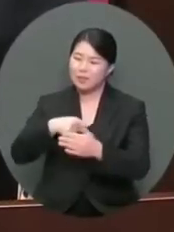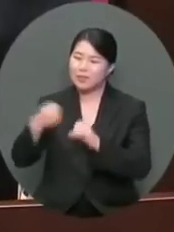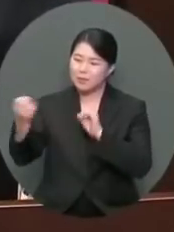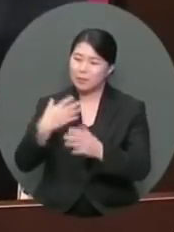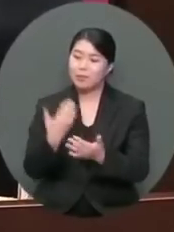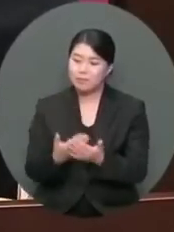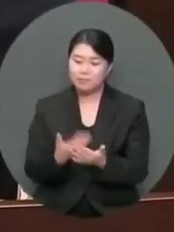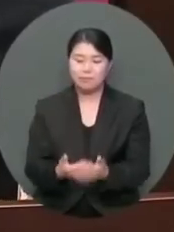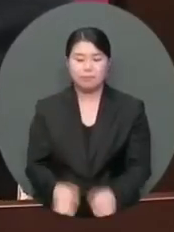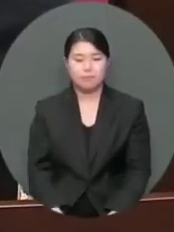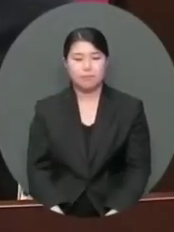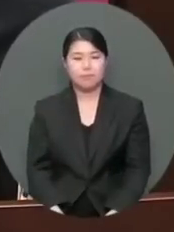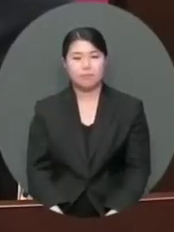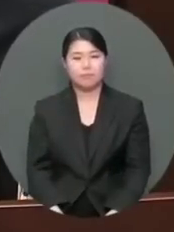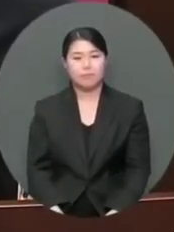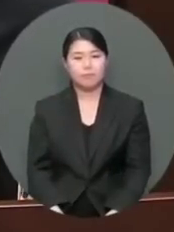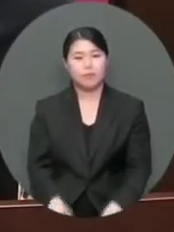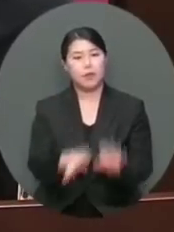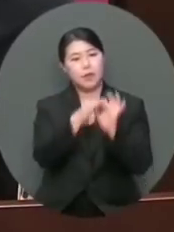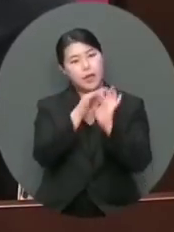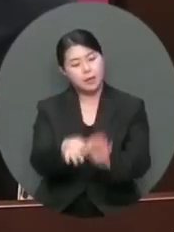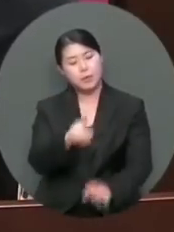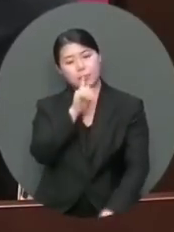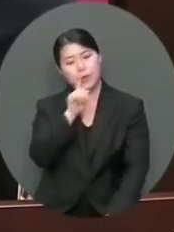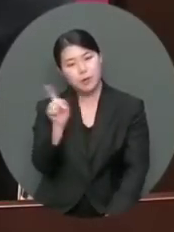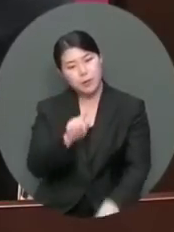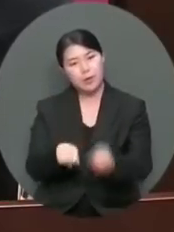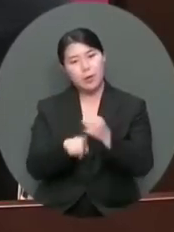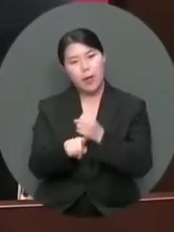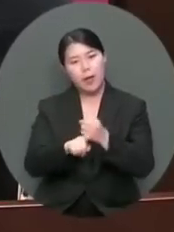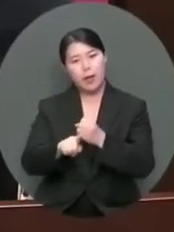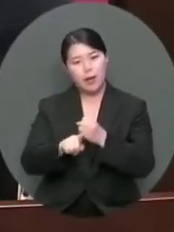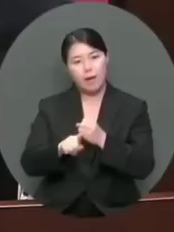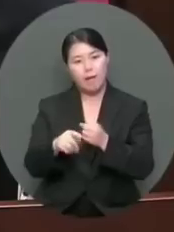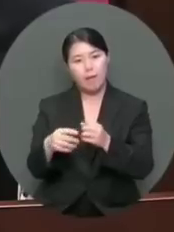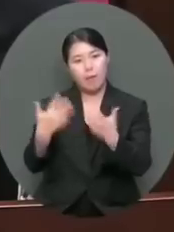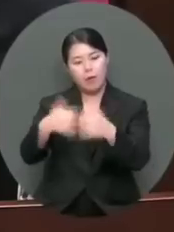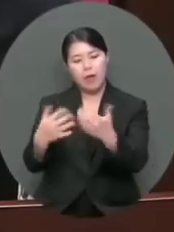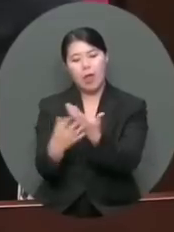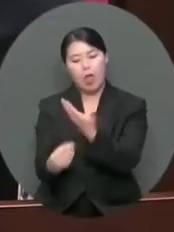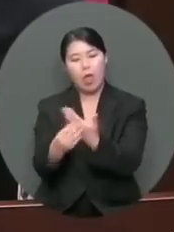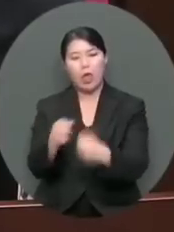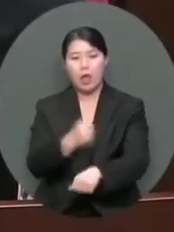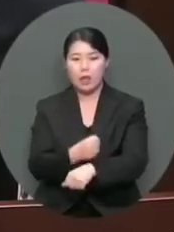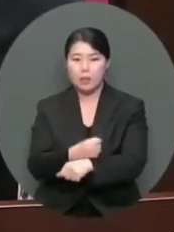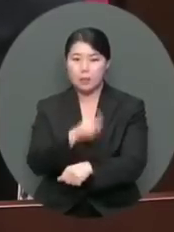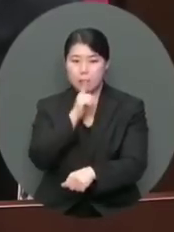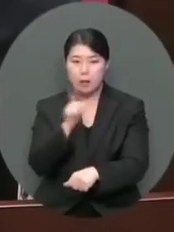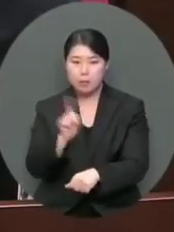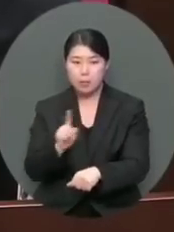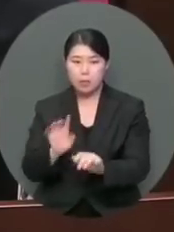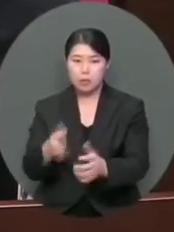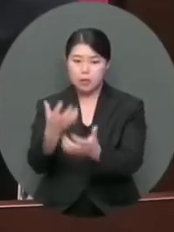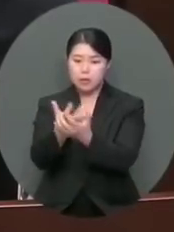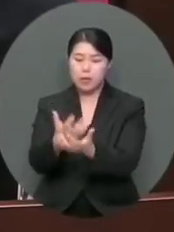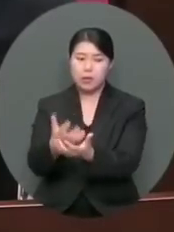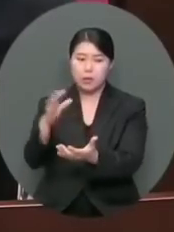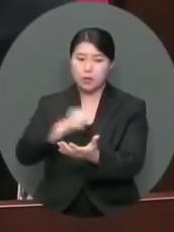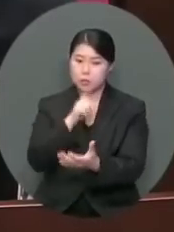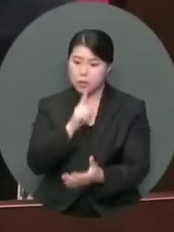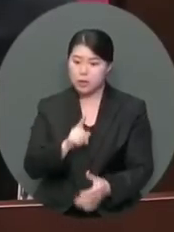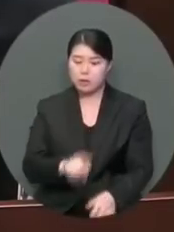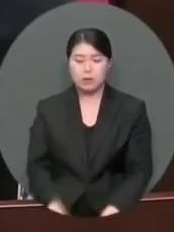네. 총리님께서 줄곧 말씀하시는 과학적 처리 방류라는 게 네. 도쿄 전력에서 받는 후쿠시마 방류 데이터를 가지고 말씀하시는